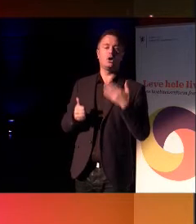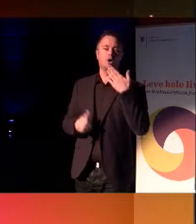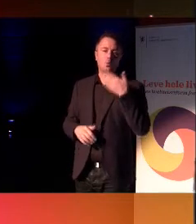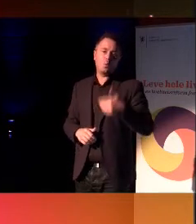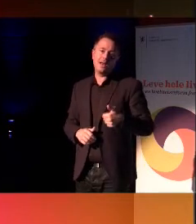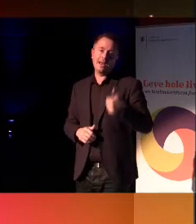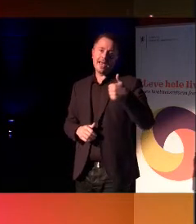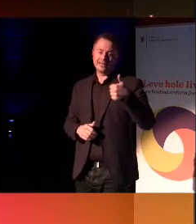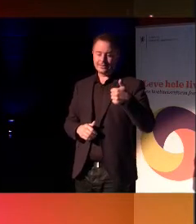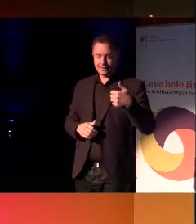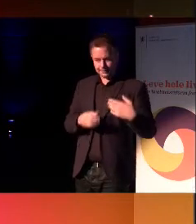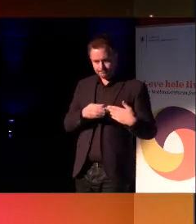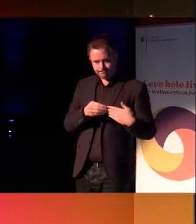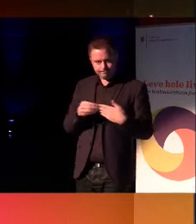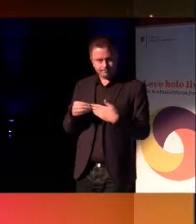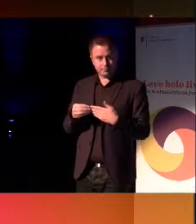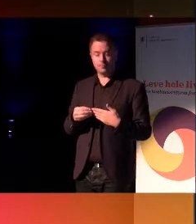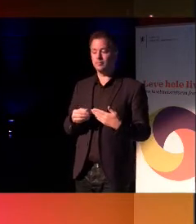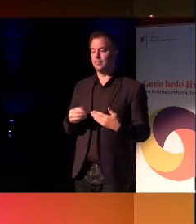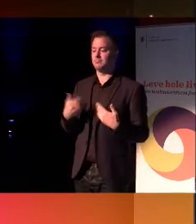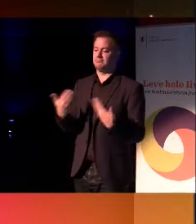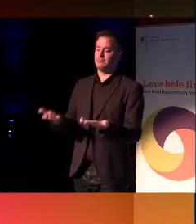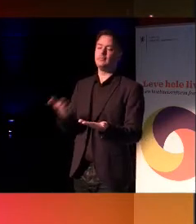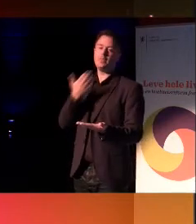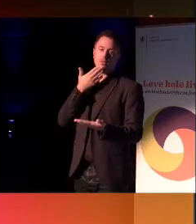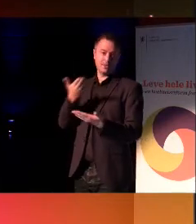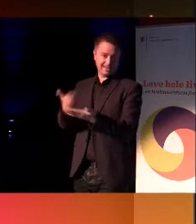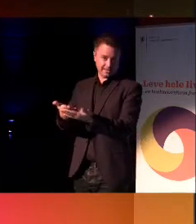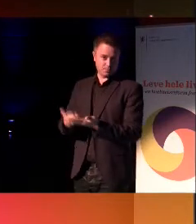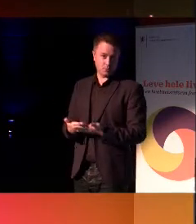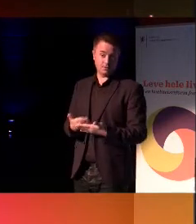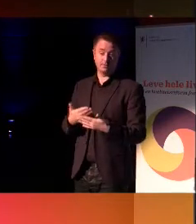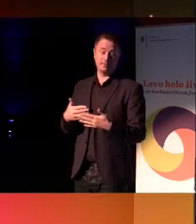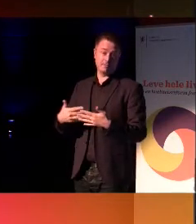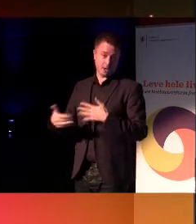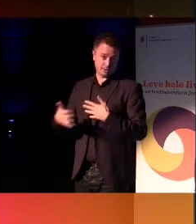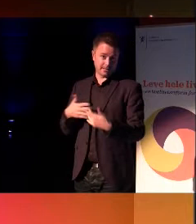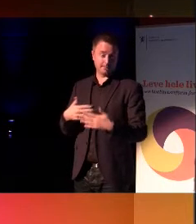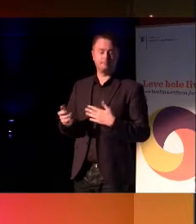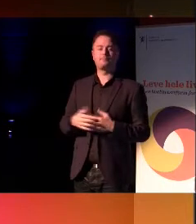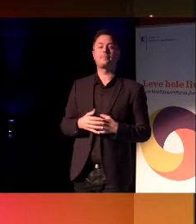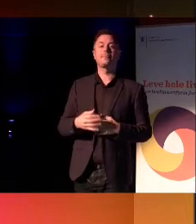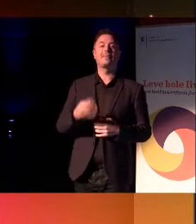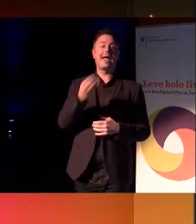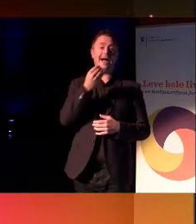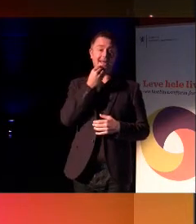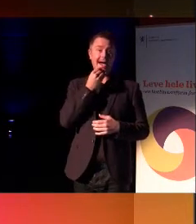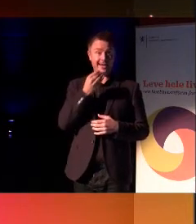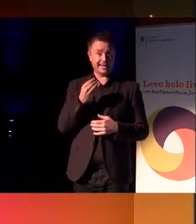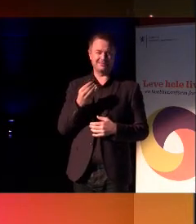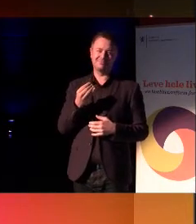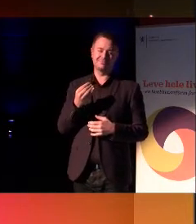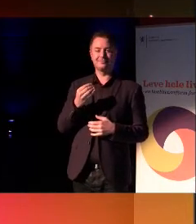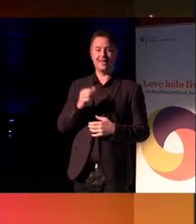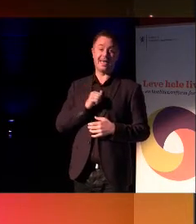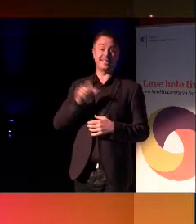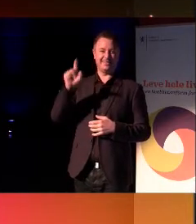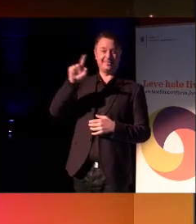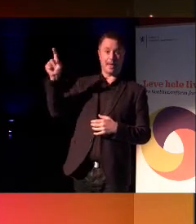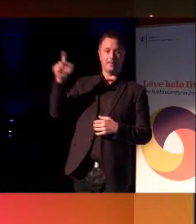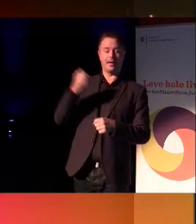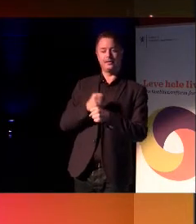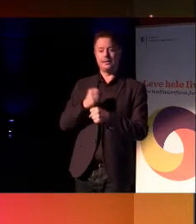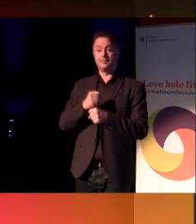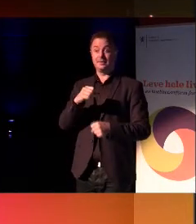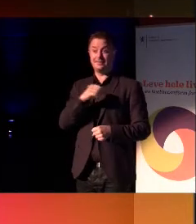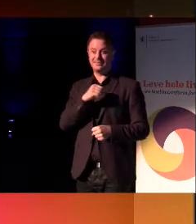Når det gjelder ernæring, så er jo det et utfordring i seg selv. Men mangelfull ernæring har også andre konsekvenser.